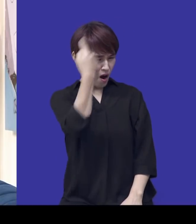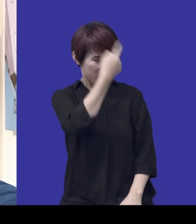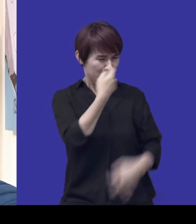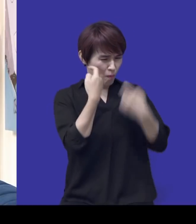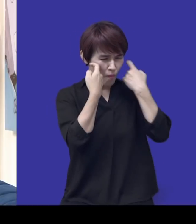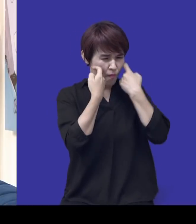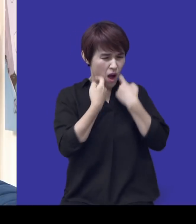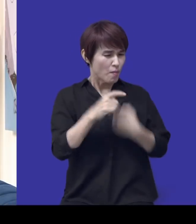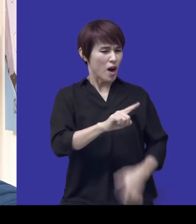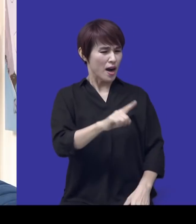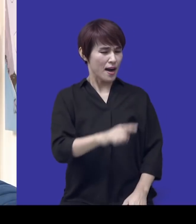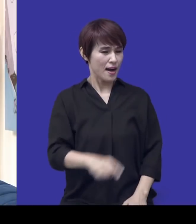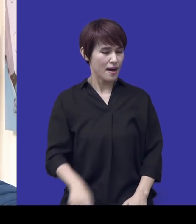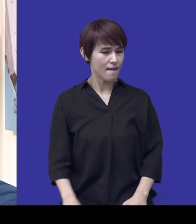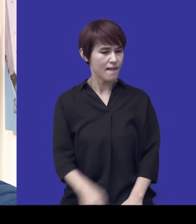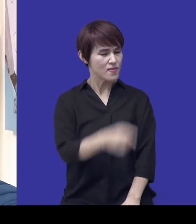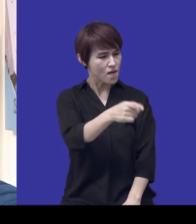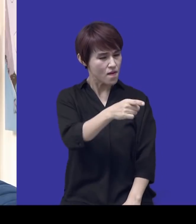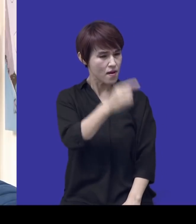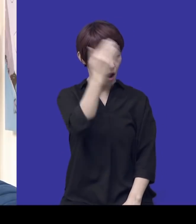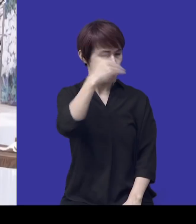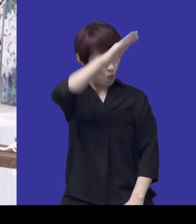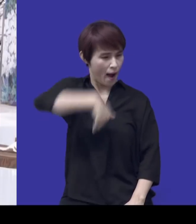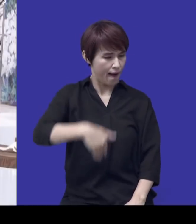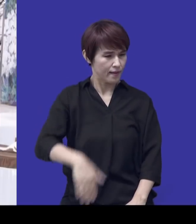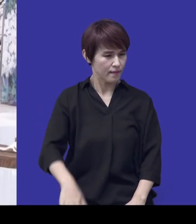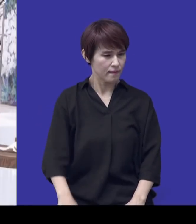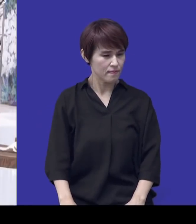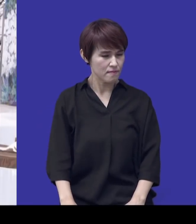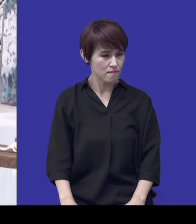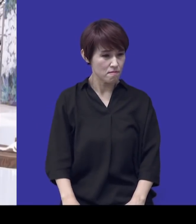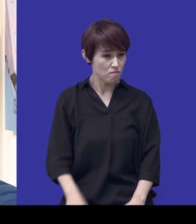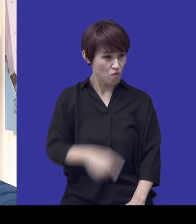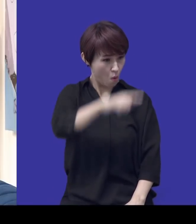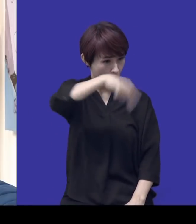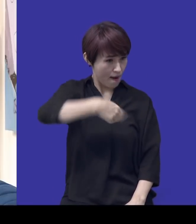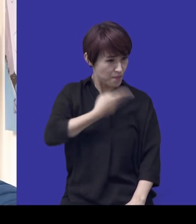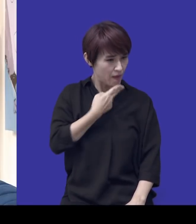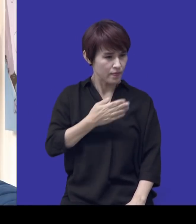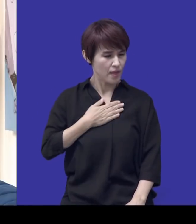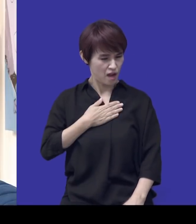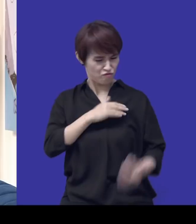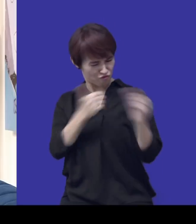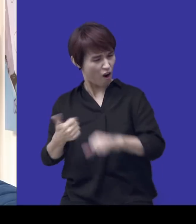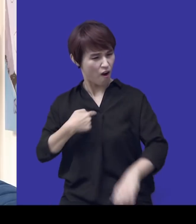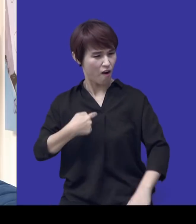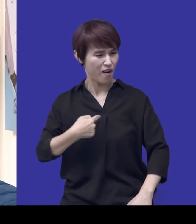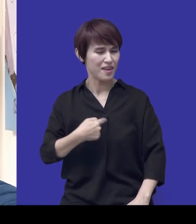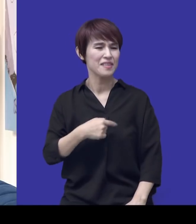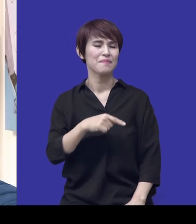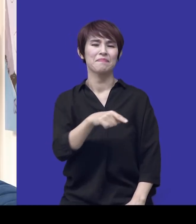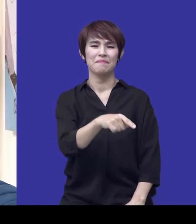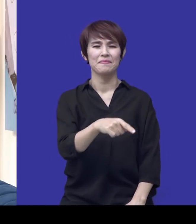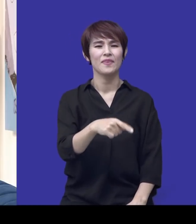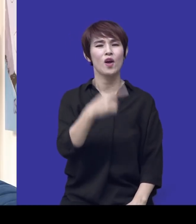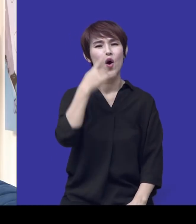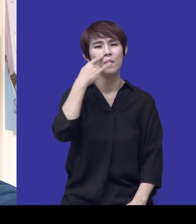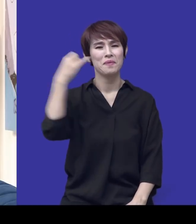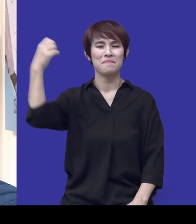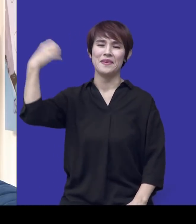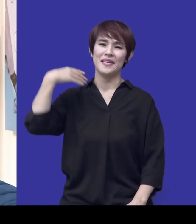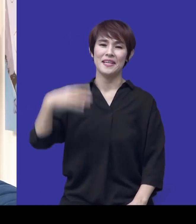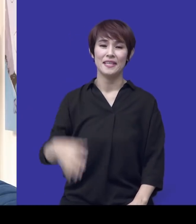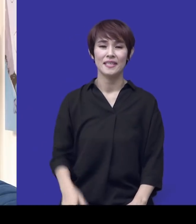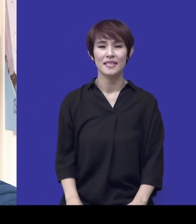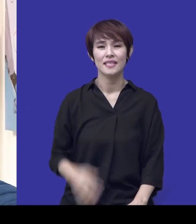저한테 너 한국 안 오면 엄마 죽을 거라고. 그래가지고 제가 이제 워킹 비자가 또 만료가 됐기 때문에 네.